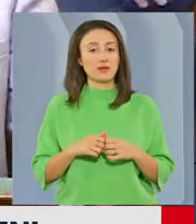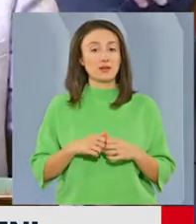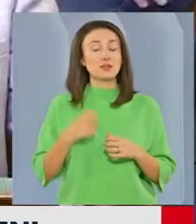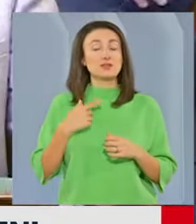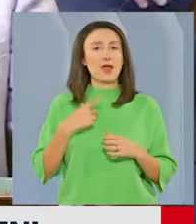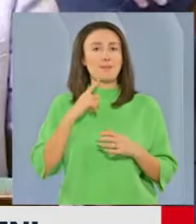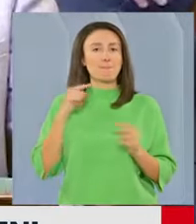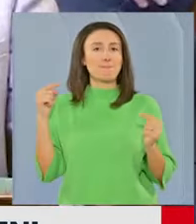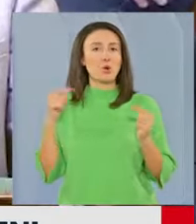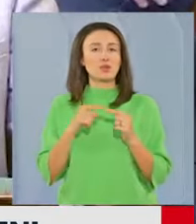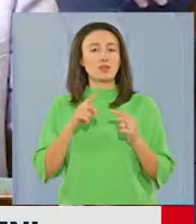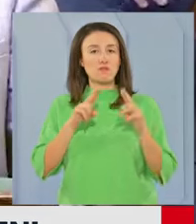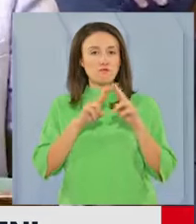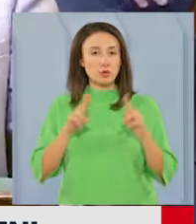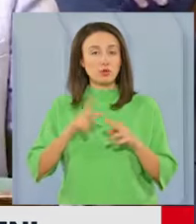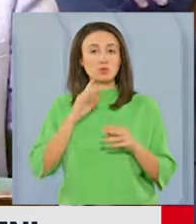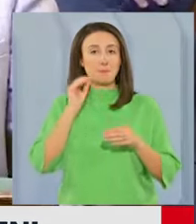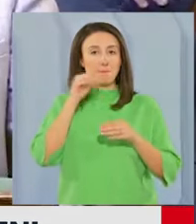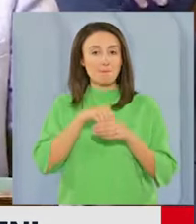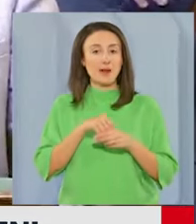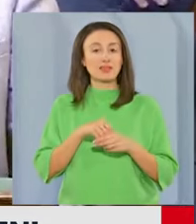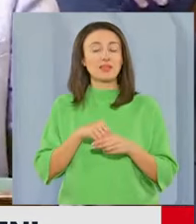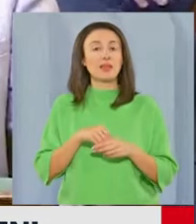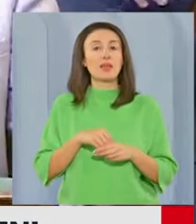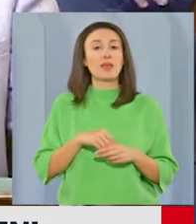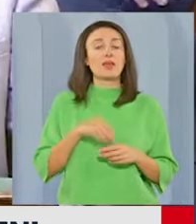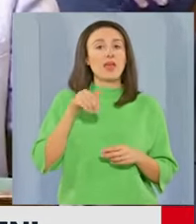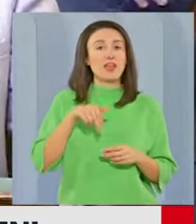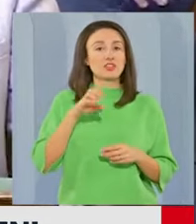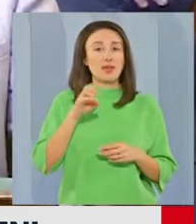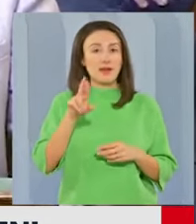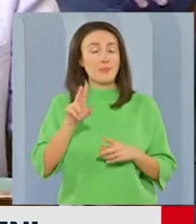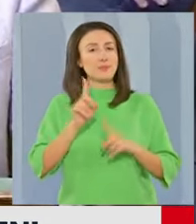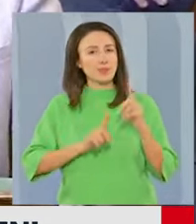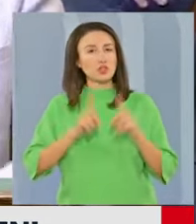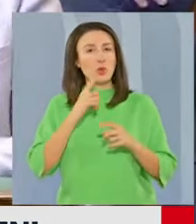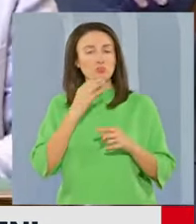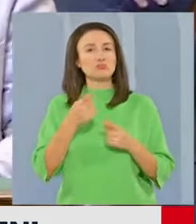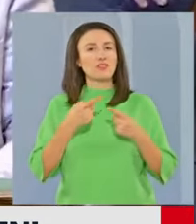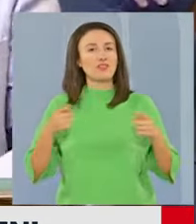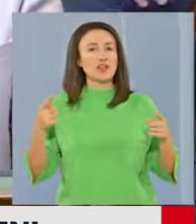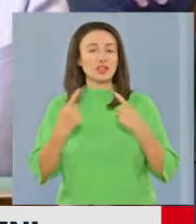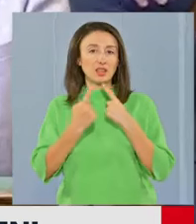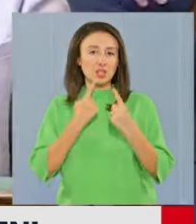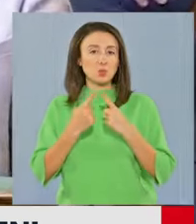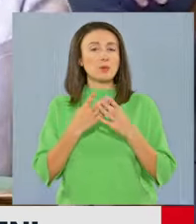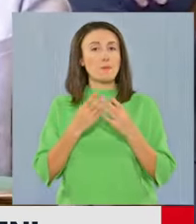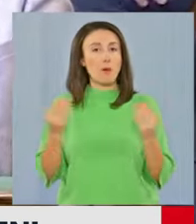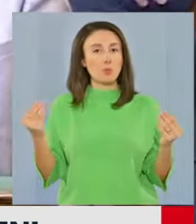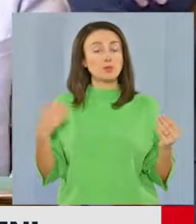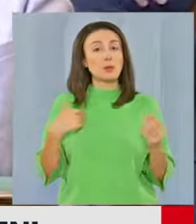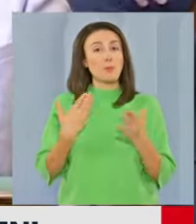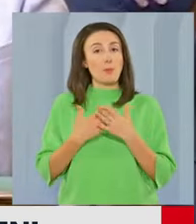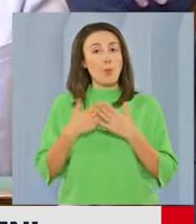s-a împotrivit ca formațiunea să facă parte din ECR. Asta cu toate că s-au purtat negocieri îndelungate